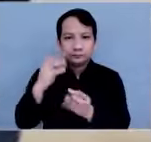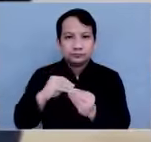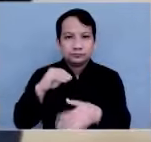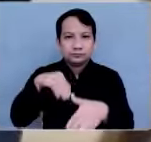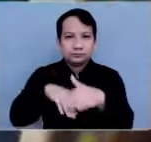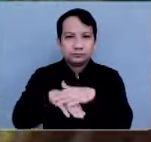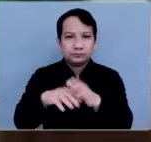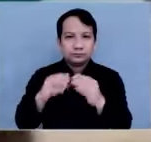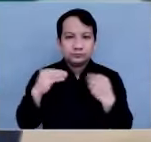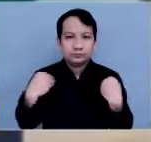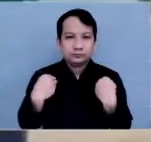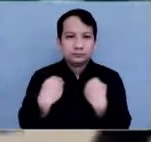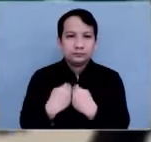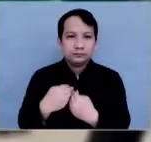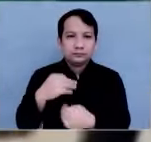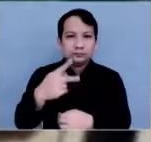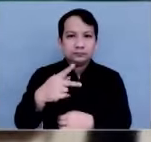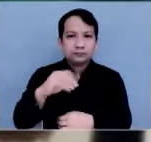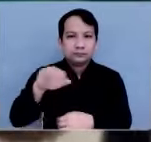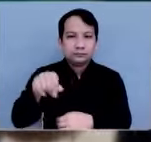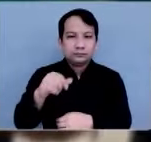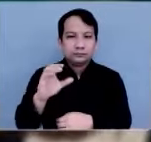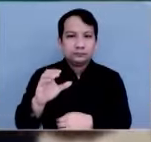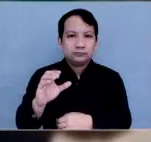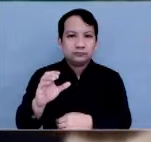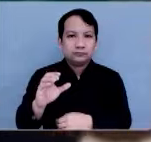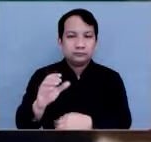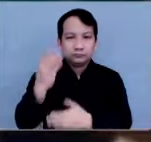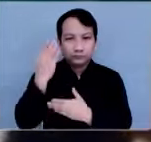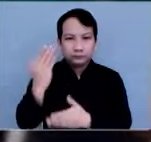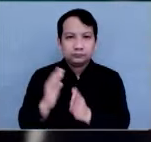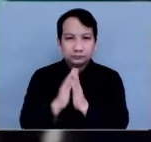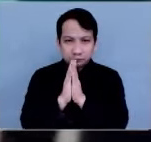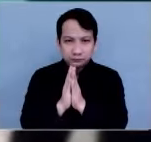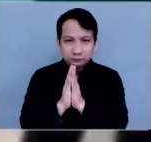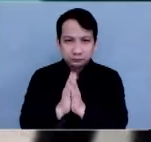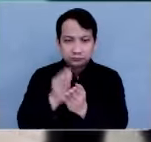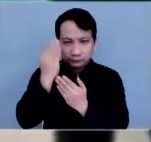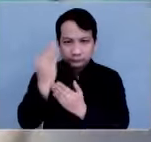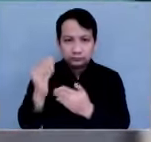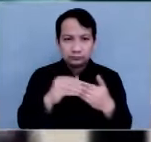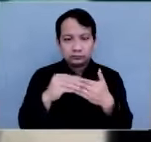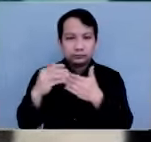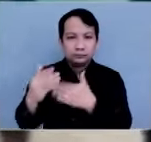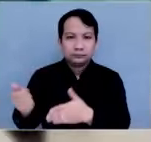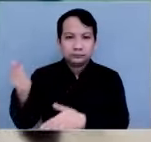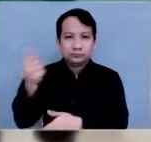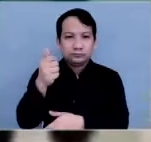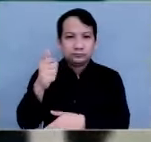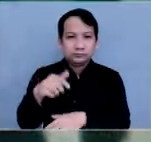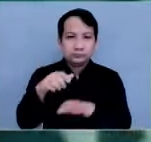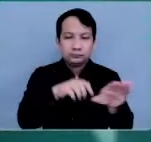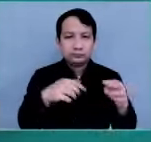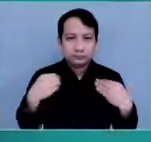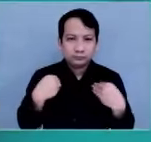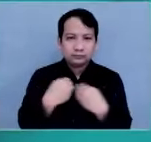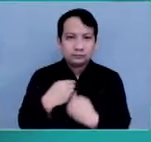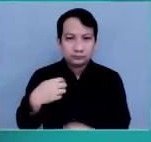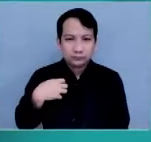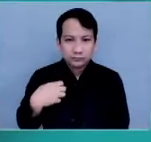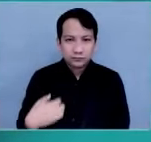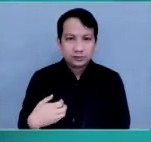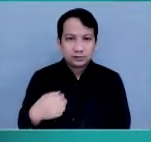rin ng mga miyembro ng kgc kahapon dito nag-alay sila ng dasal para sa leader nila na nasa kustodya na ng mga pulis